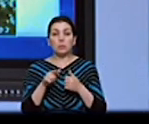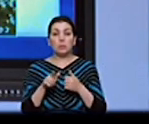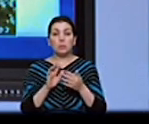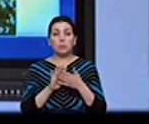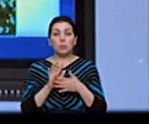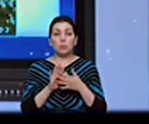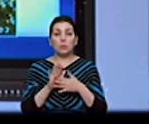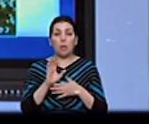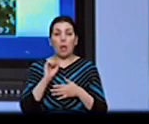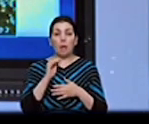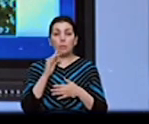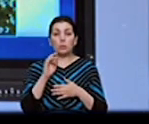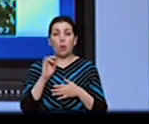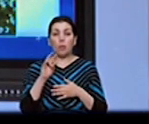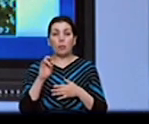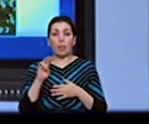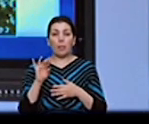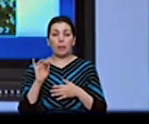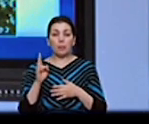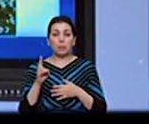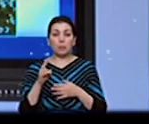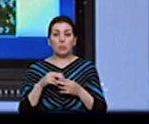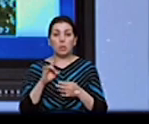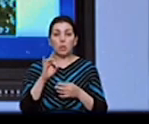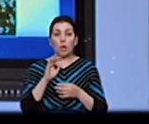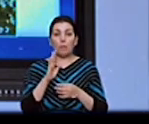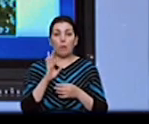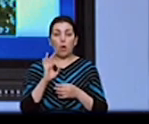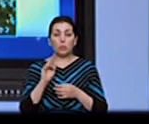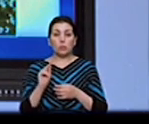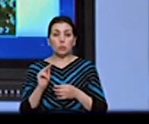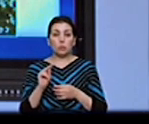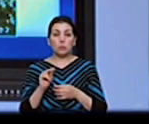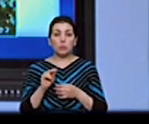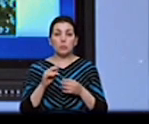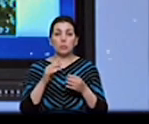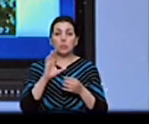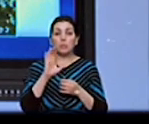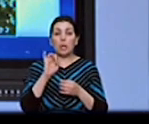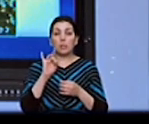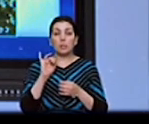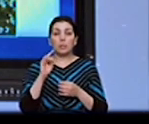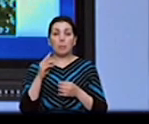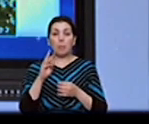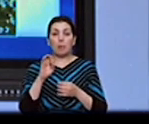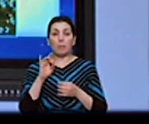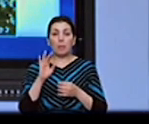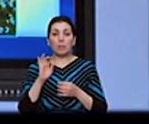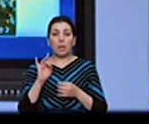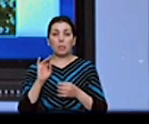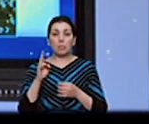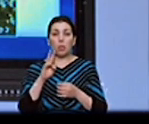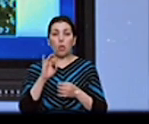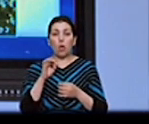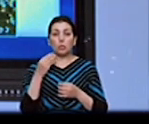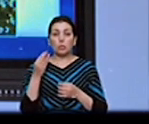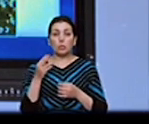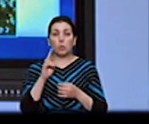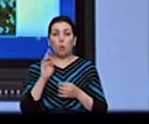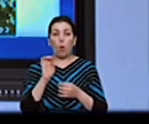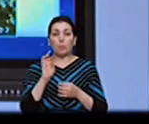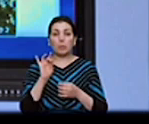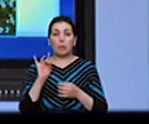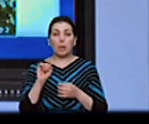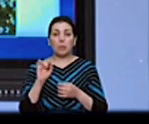o'simliklarga afsonaliklar, ravochlar, sariq marmaraklar, noshraj,